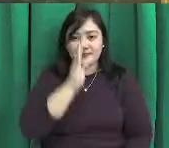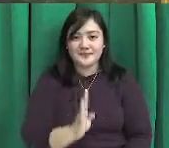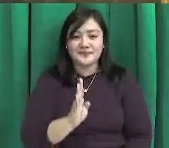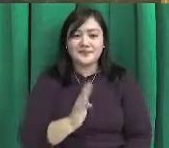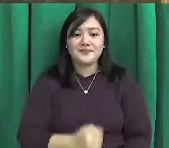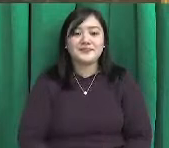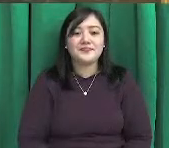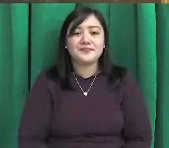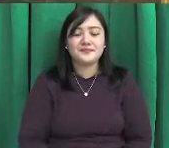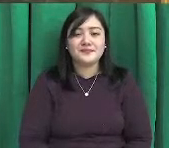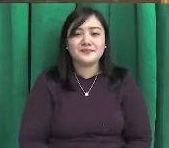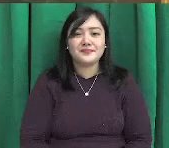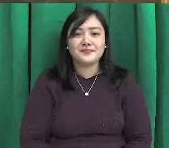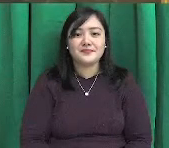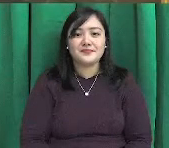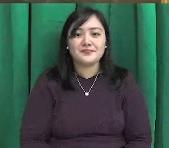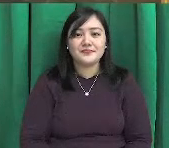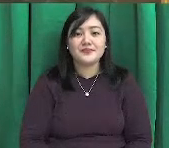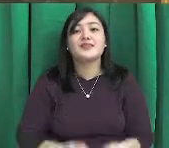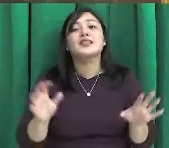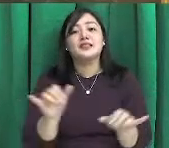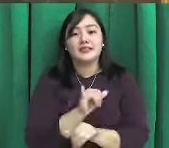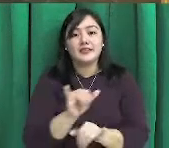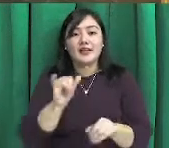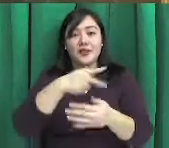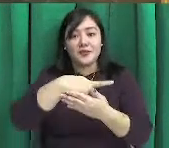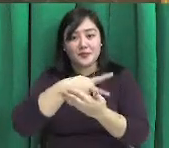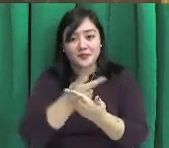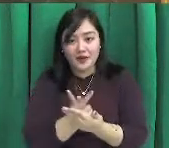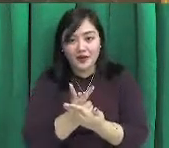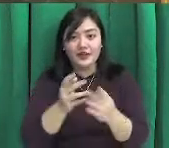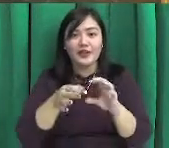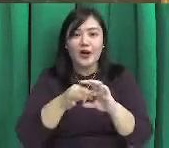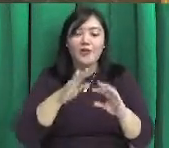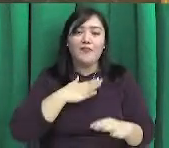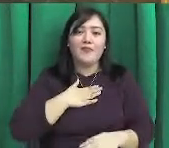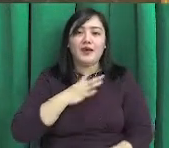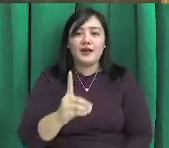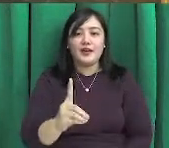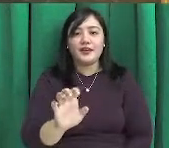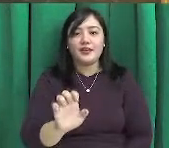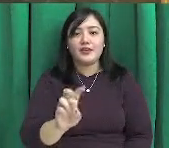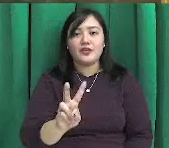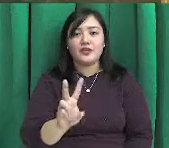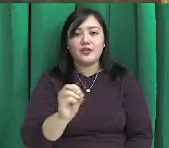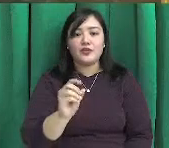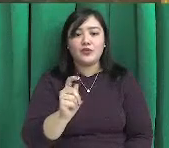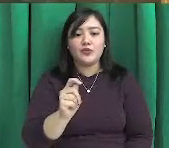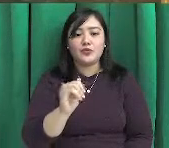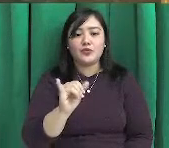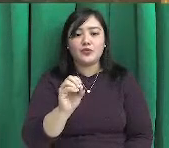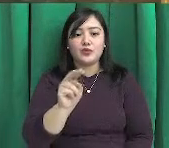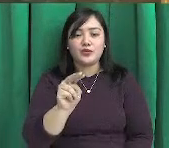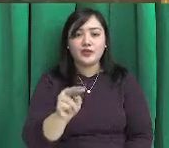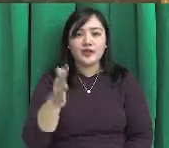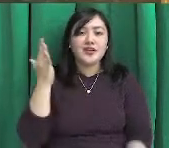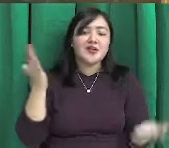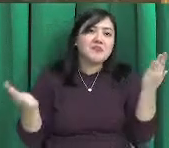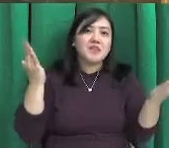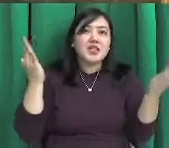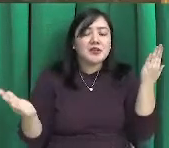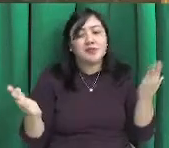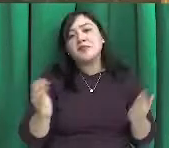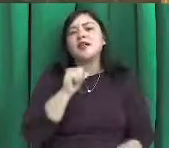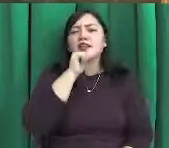bahagi po 'yan ng aking devotional kanina, na maaaring hindi man po natin kagad-agad makamtan, you